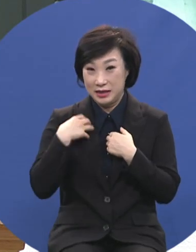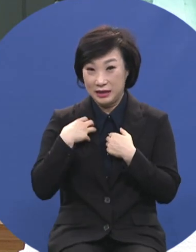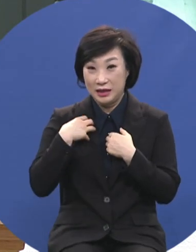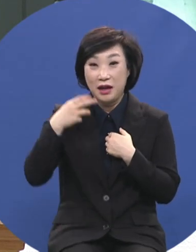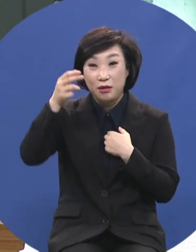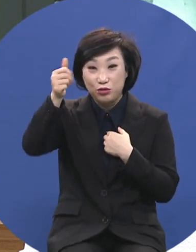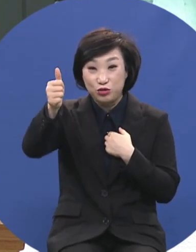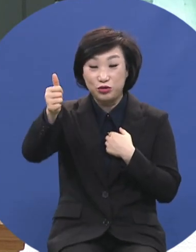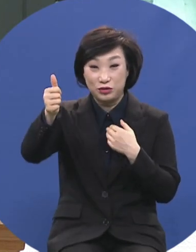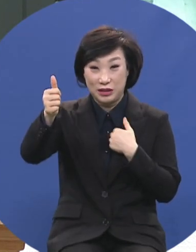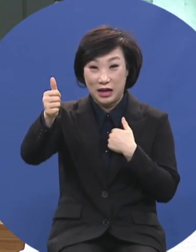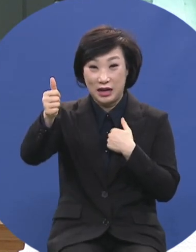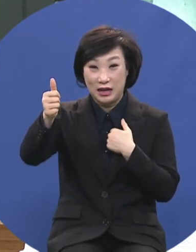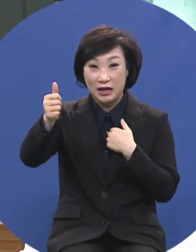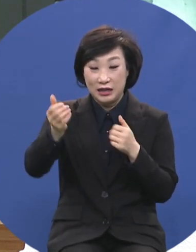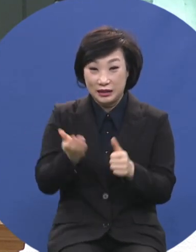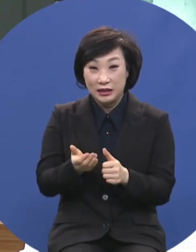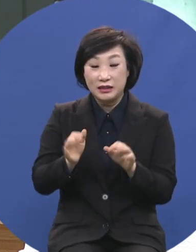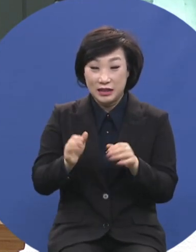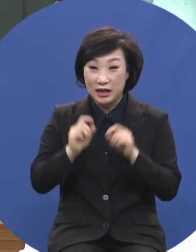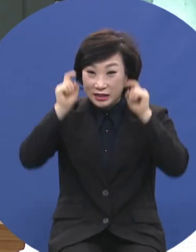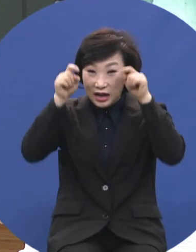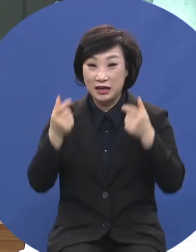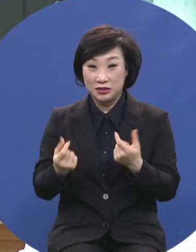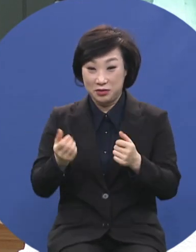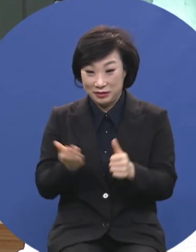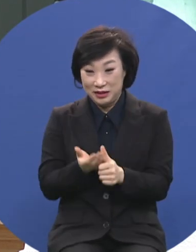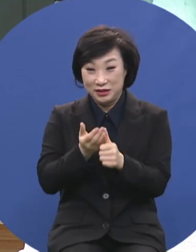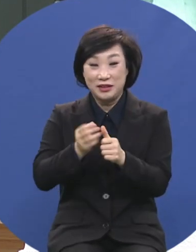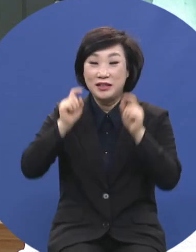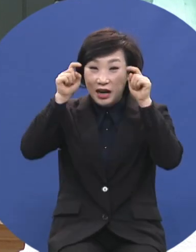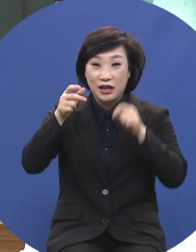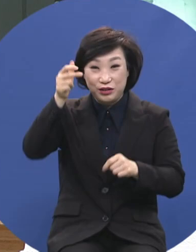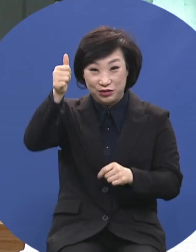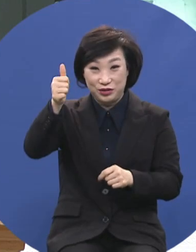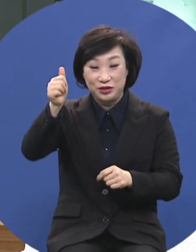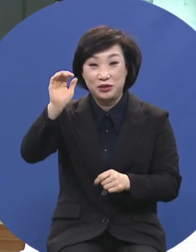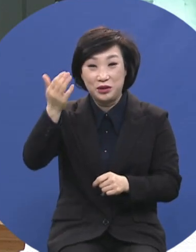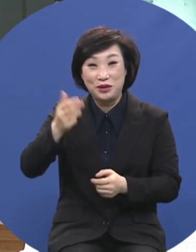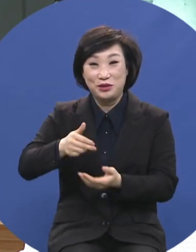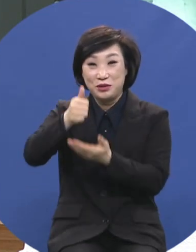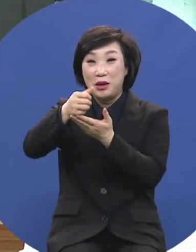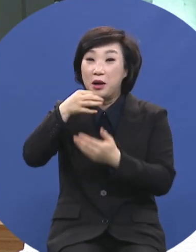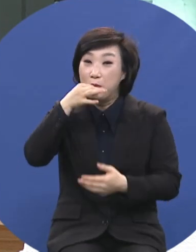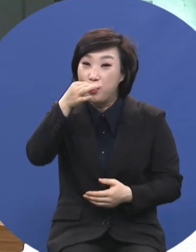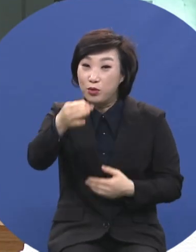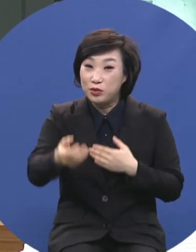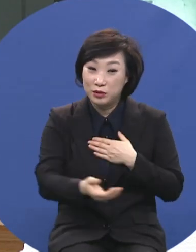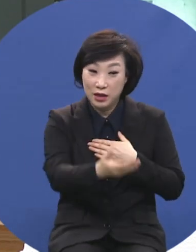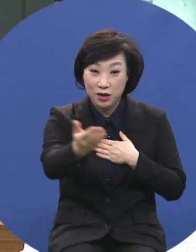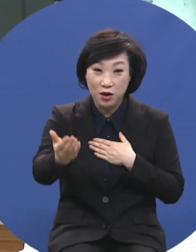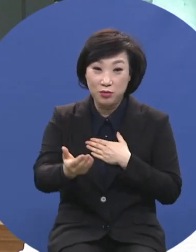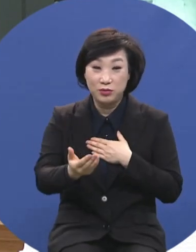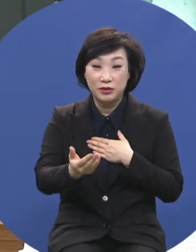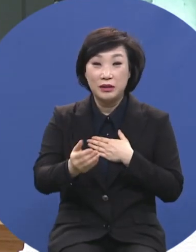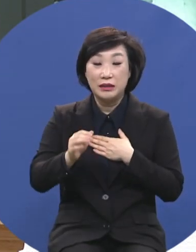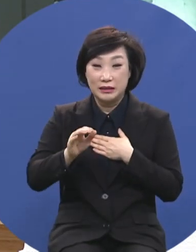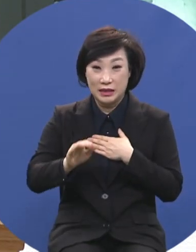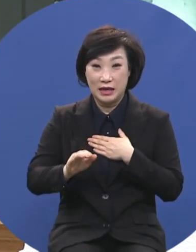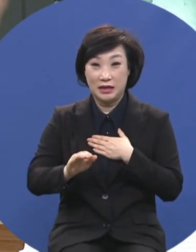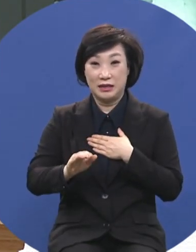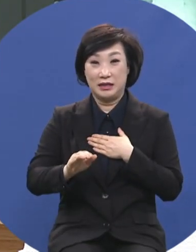책임자인 나를 양같이 기르는 목자이신 주님의 목소리를 얼마나